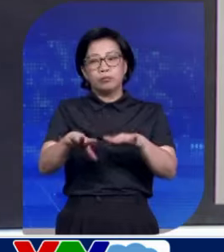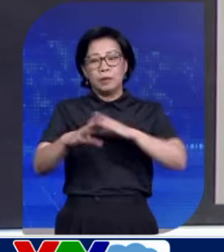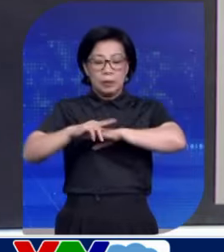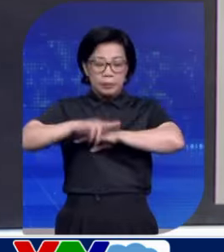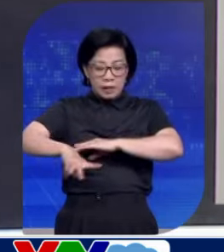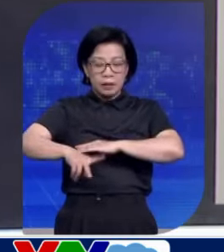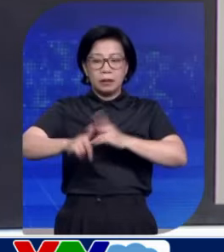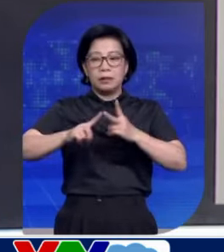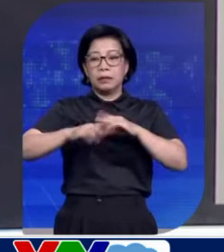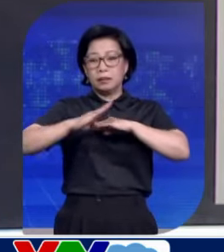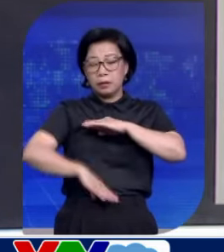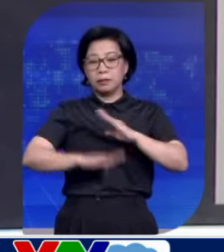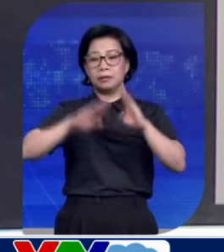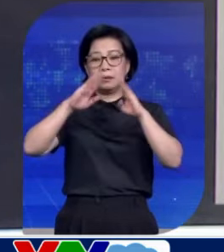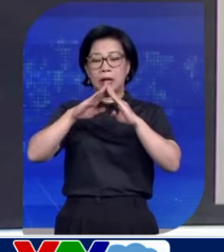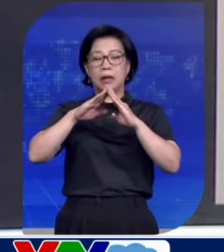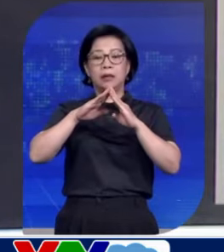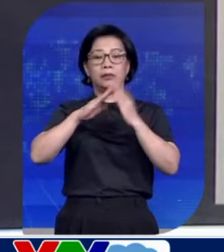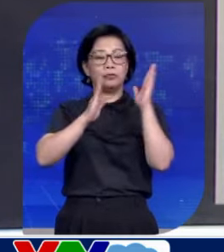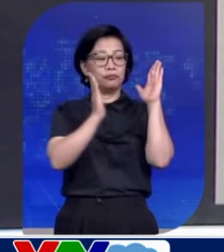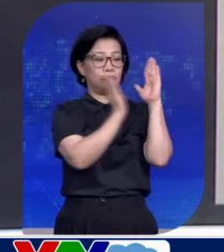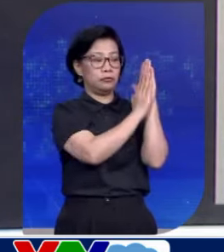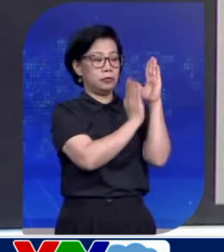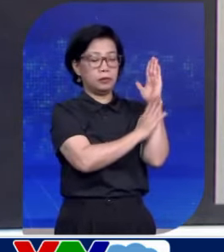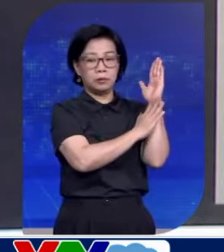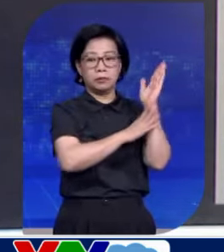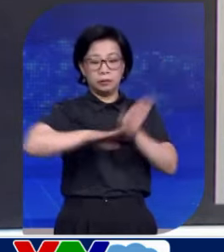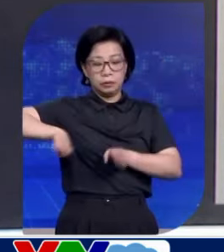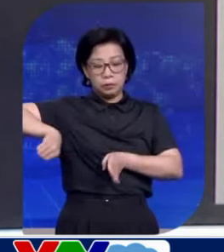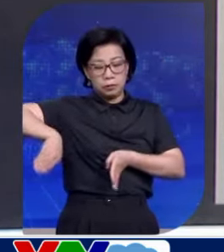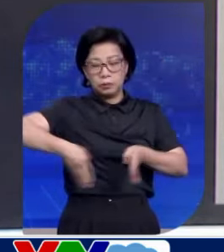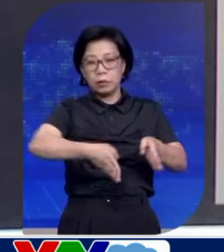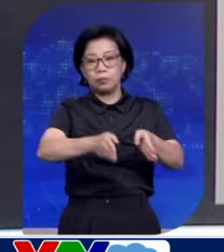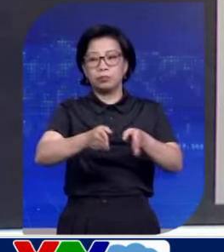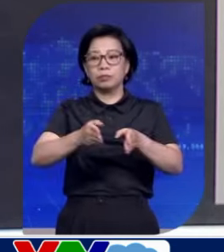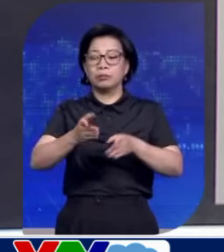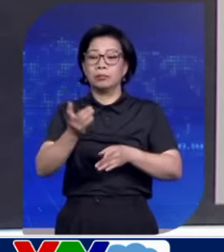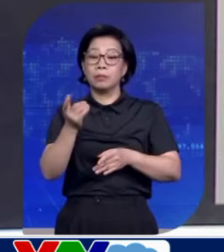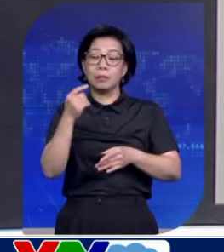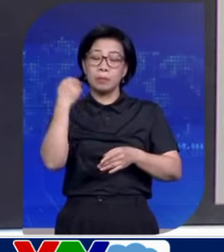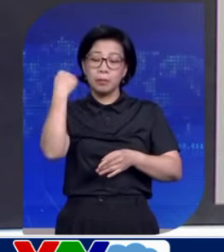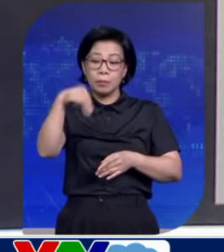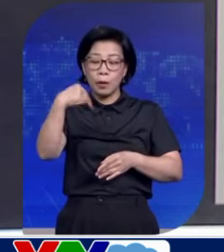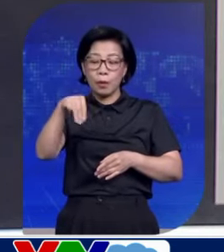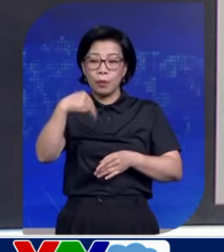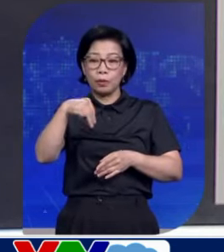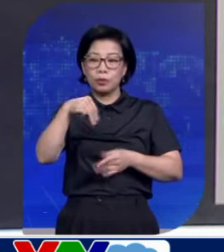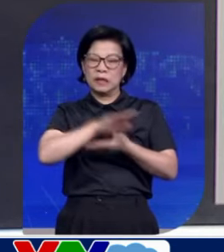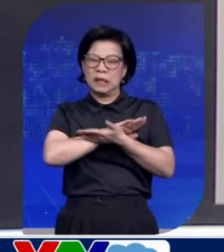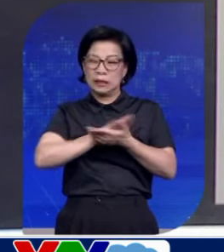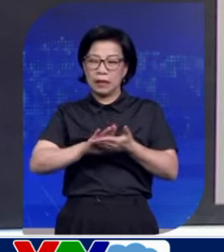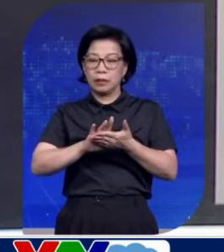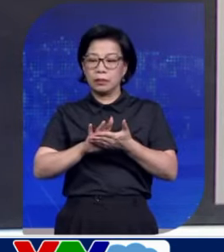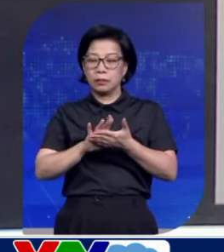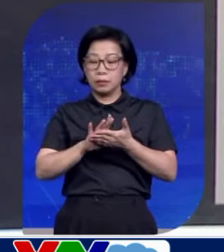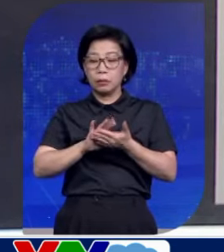vết lún trên tường nhà hoặc xung quanh nhà. Nước sông suối thì đổi từ màu trong sang màu đục và hãy di dời ngay nếu